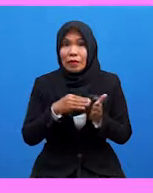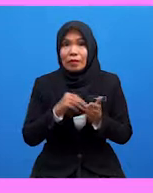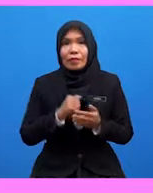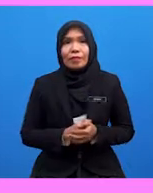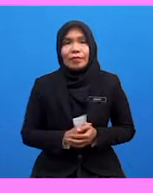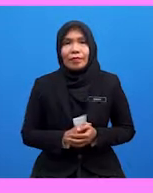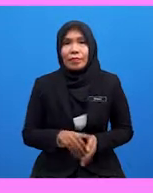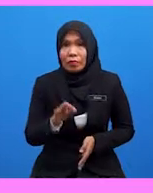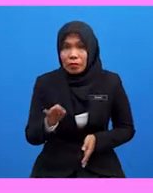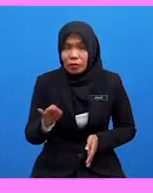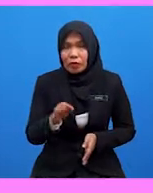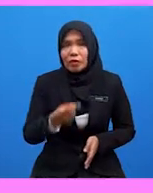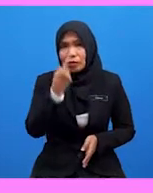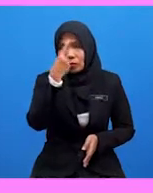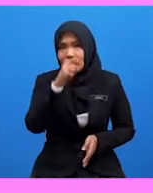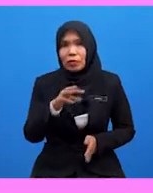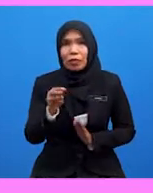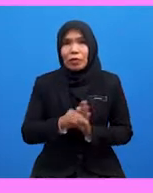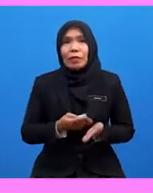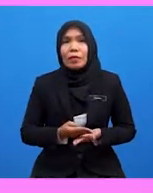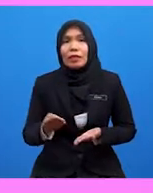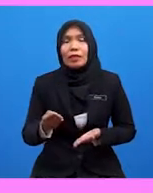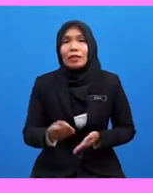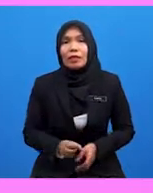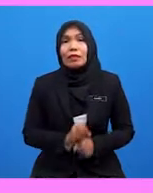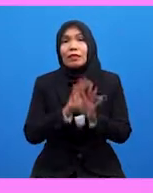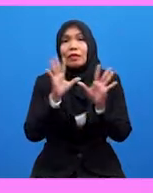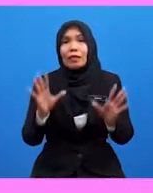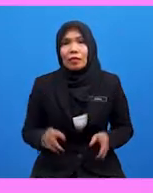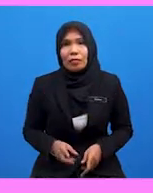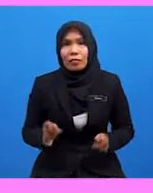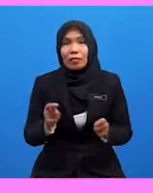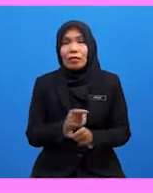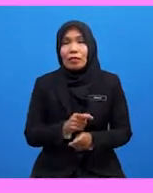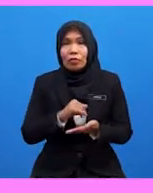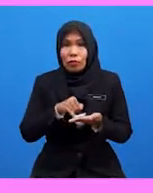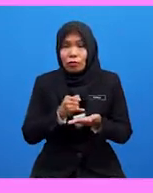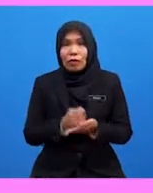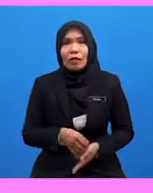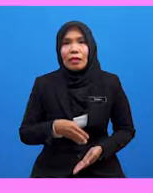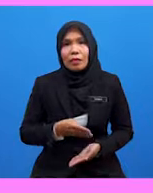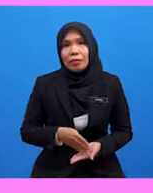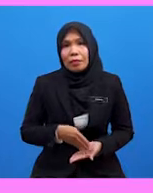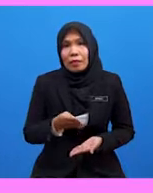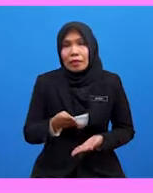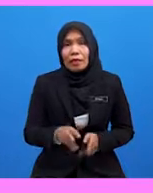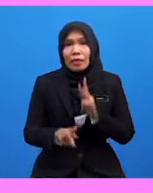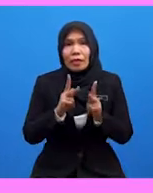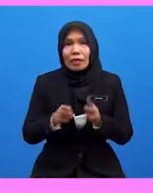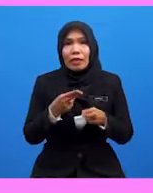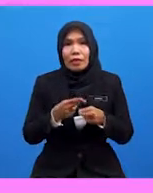bilangan berfungsi untuk memberikan keterangan tentang jumlah bagi kata nama atau frasa